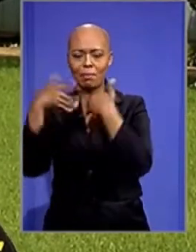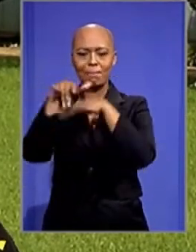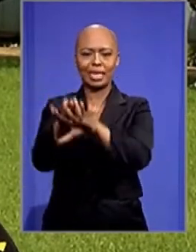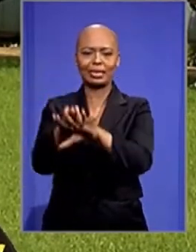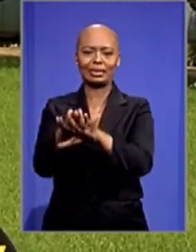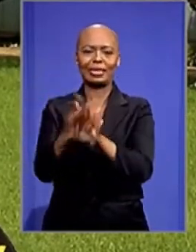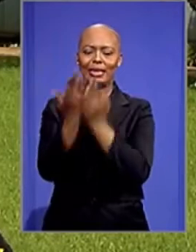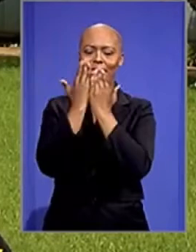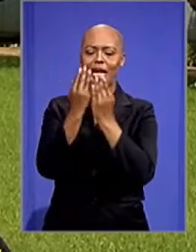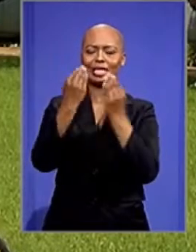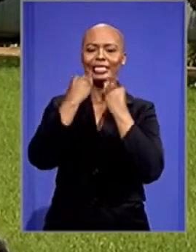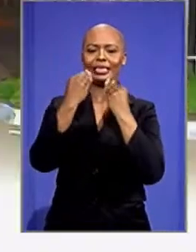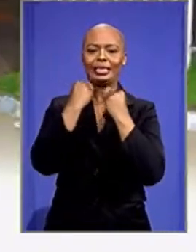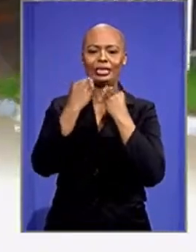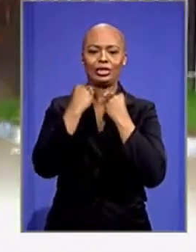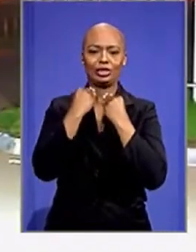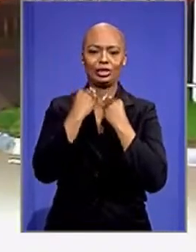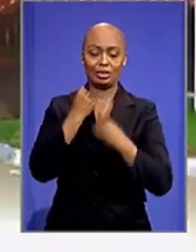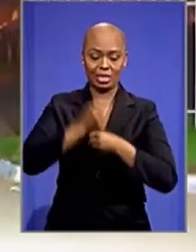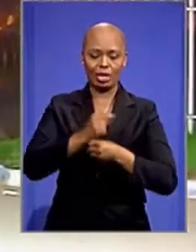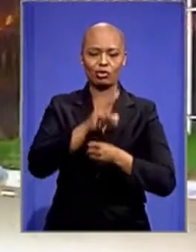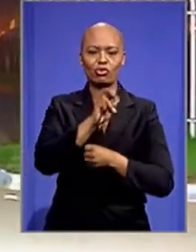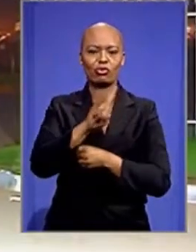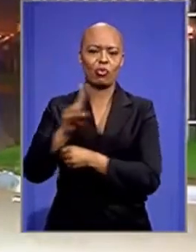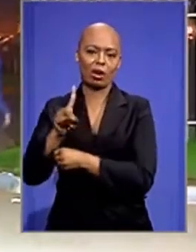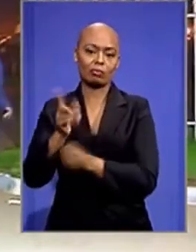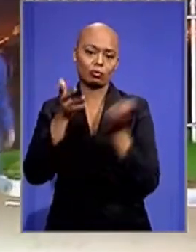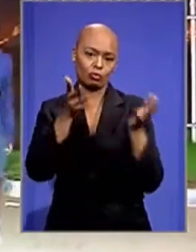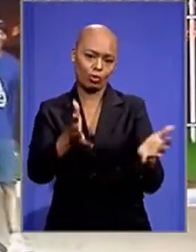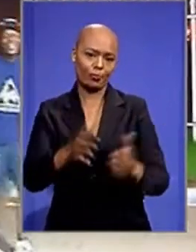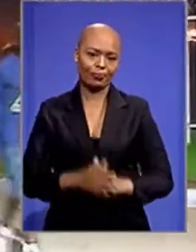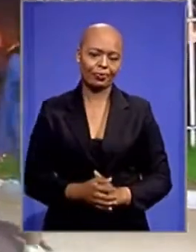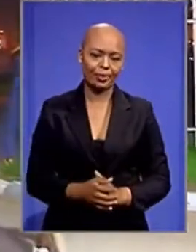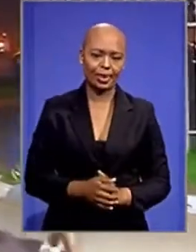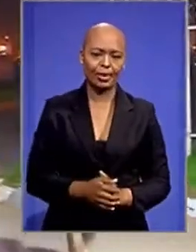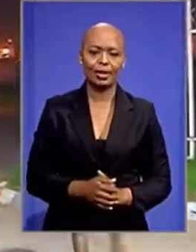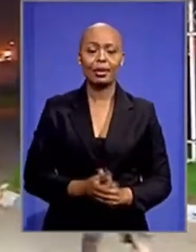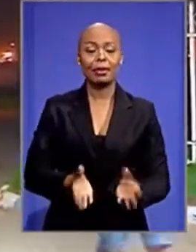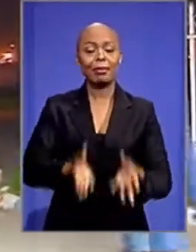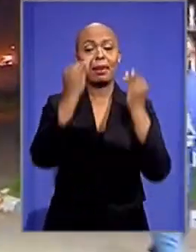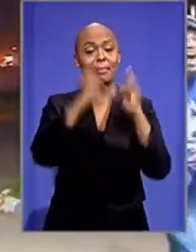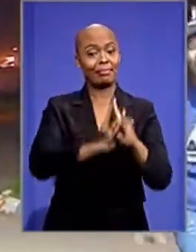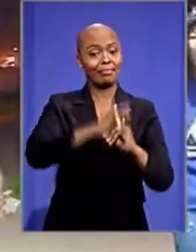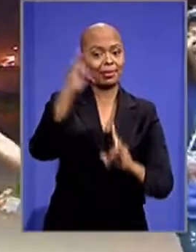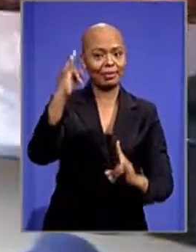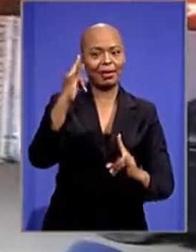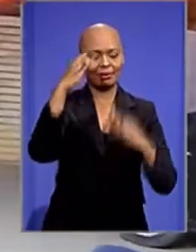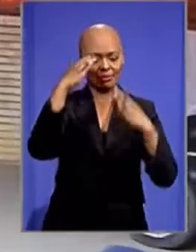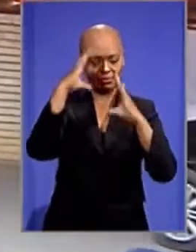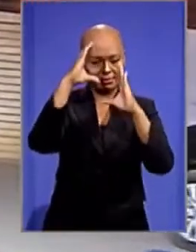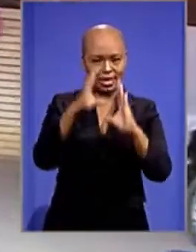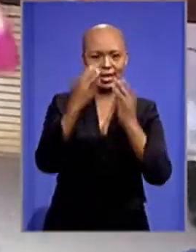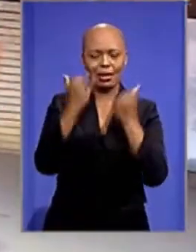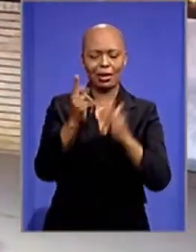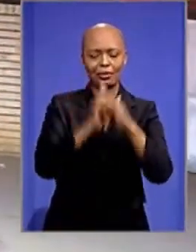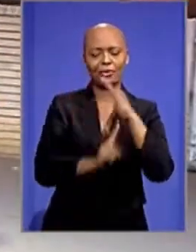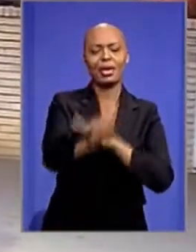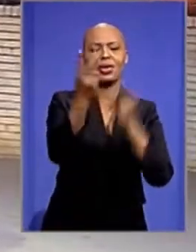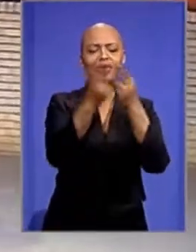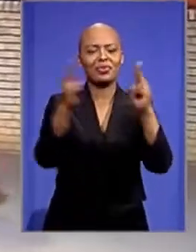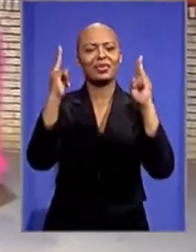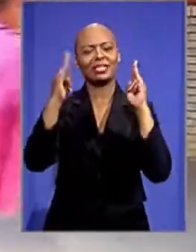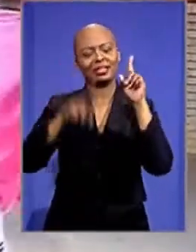wa lesomepedi. Ka mora ho fumana diphetho maikemisetso a barutwana bana ke ho leba diyunibesiting tse